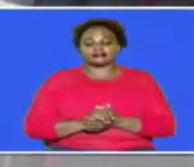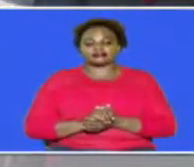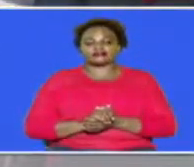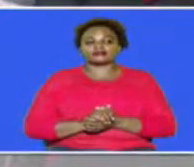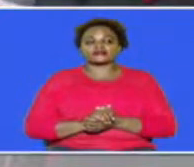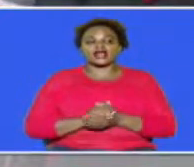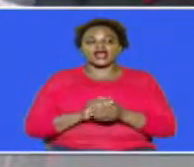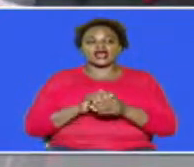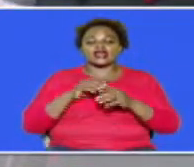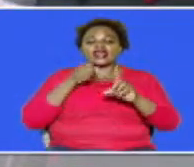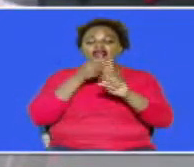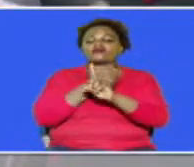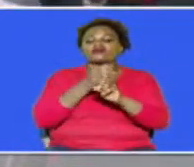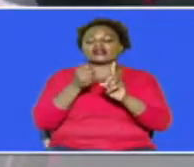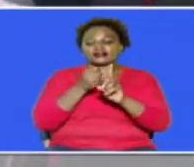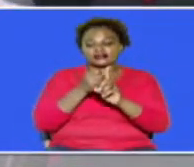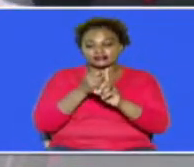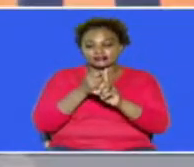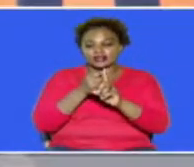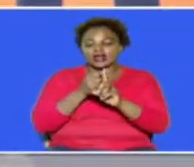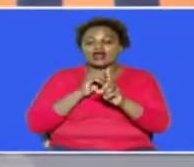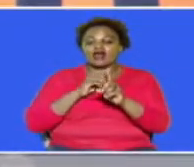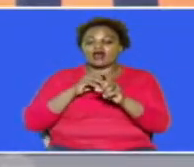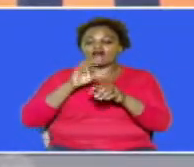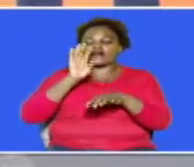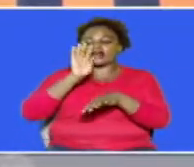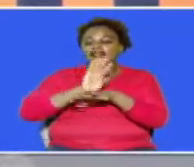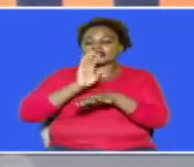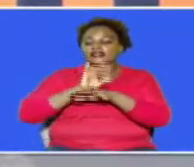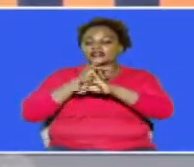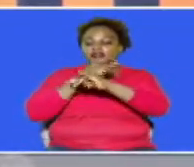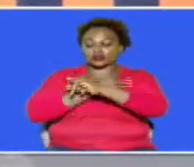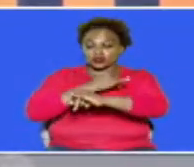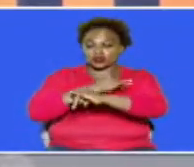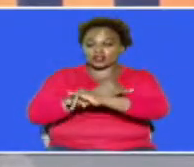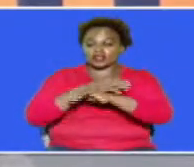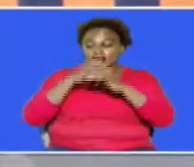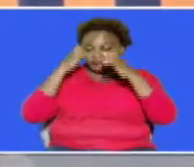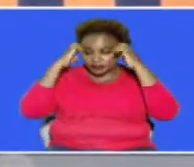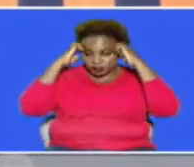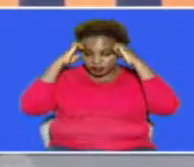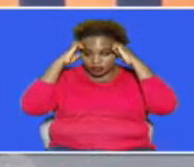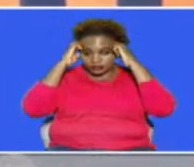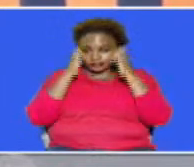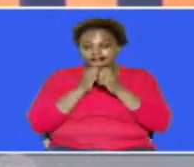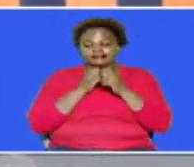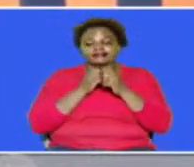The influence of our religious institution in our education